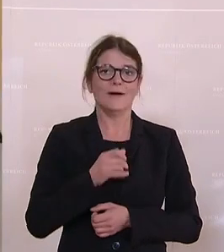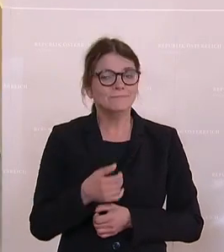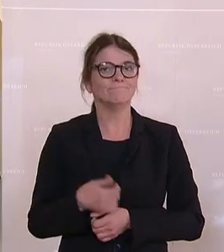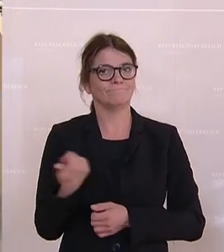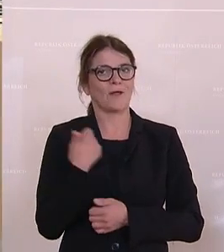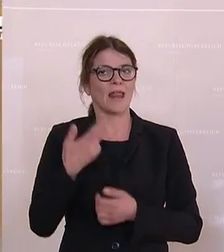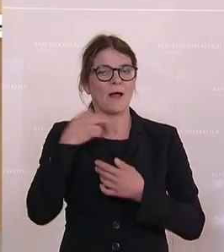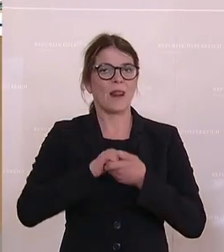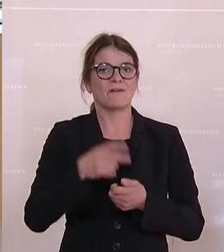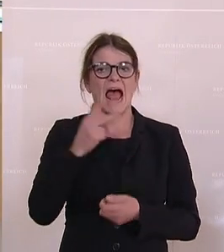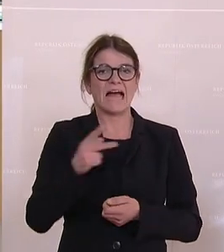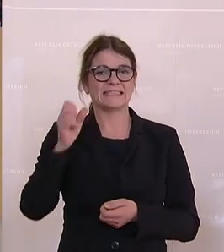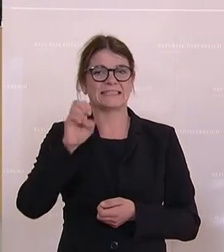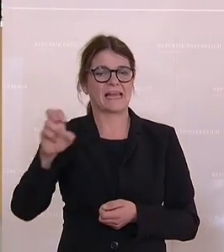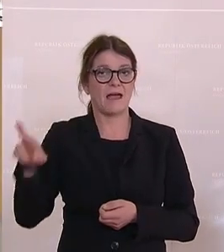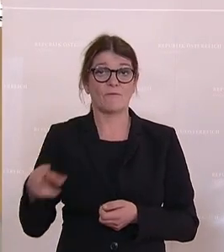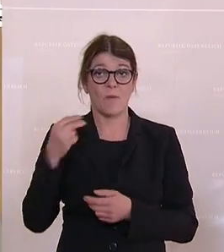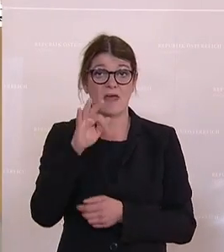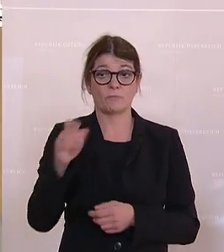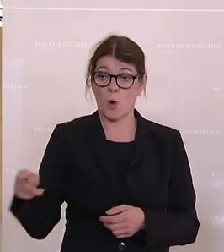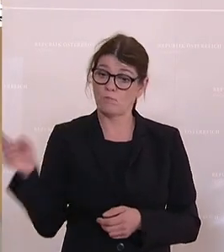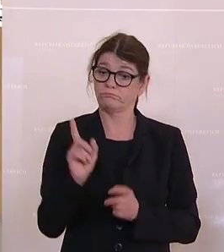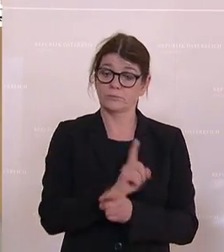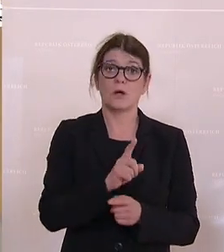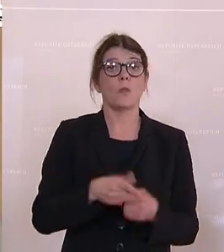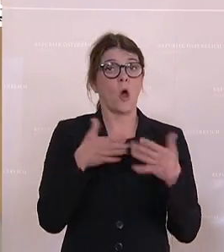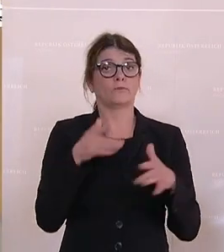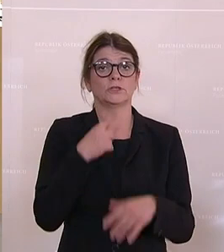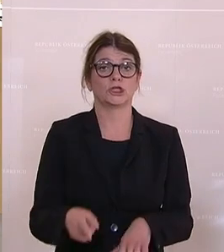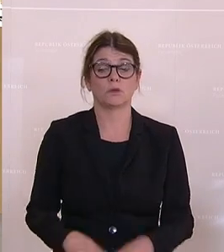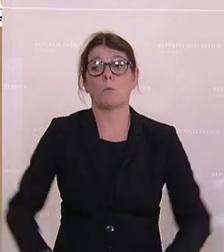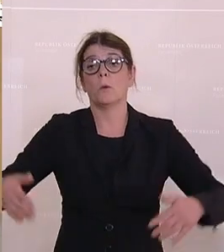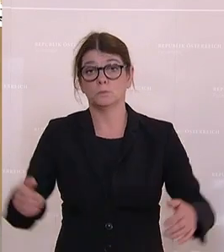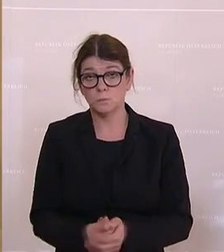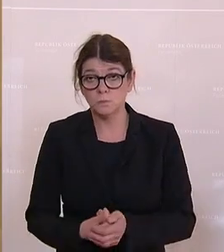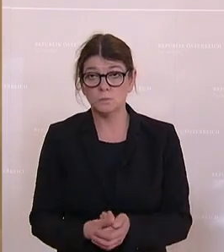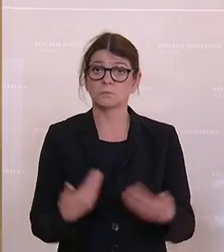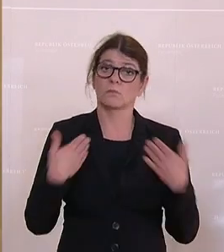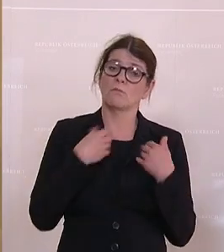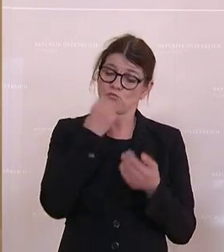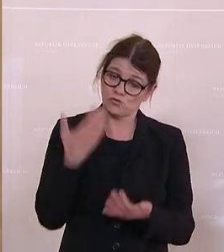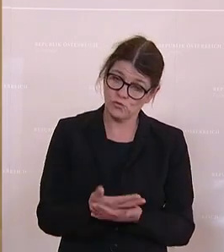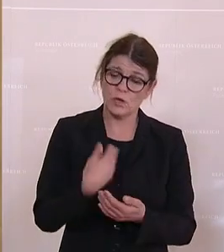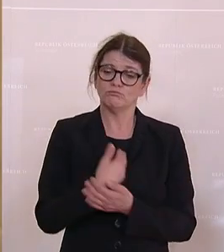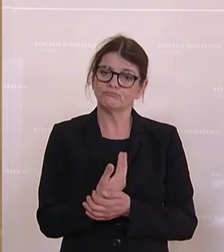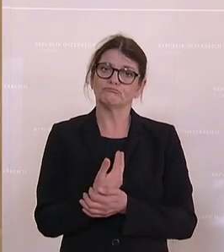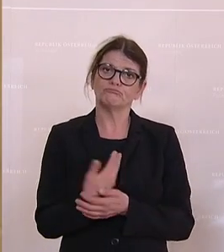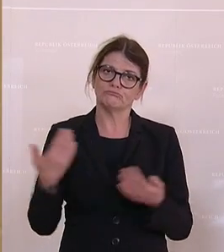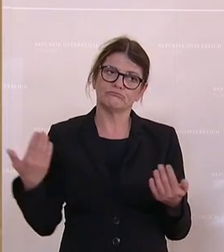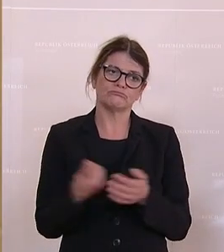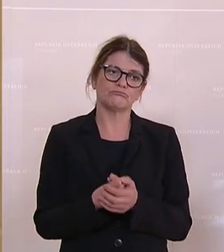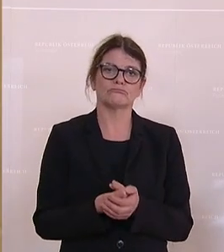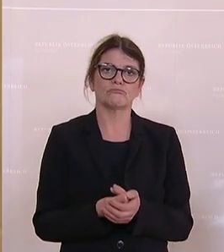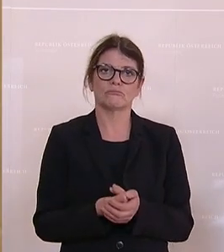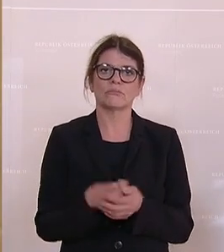Als nächstes am Wort ist nun Lukas Hammer, Energiesprecher der Grünen. Sagt, ja, wir stehen dazu, dass